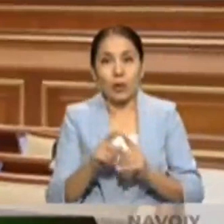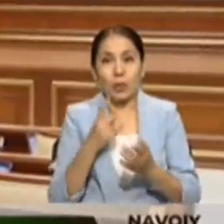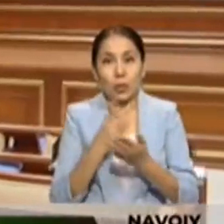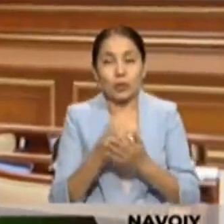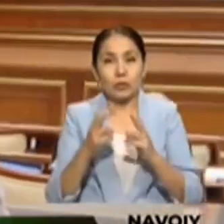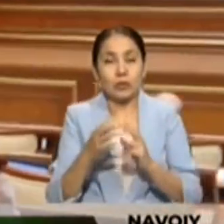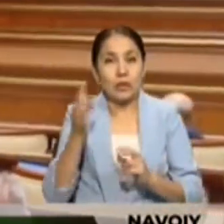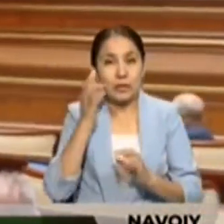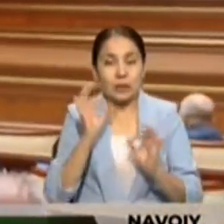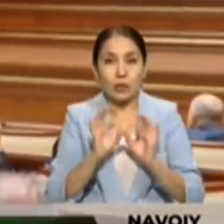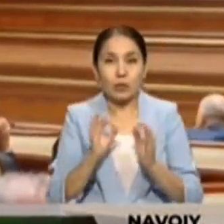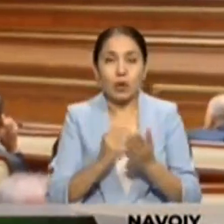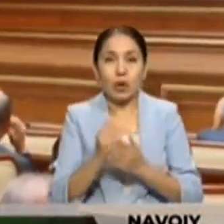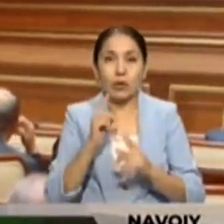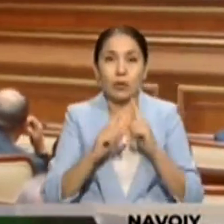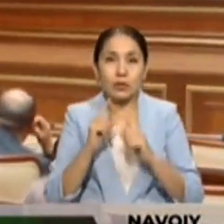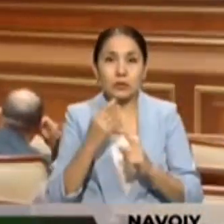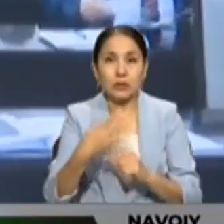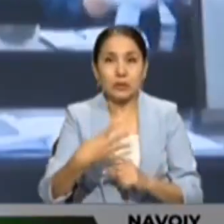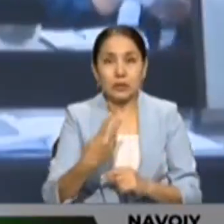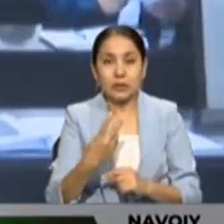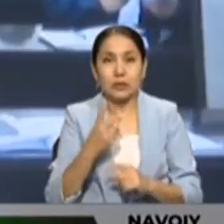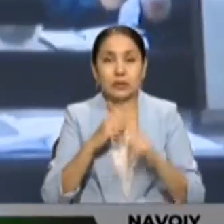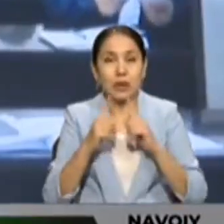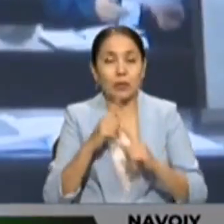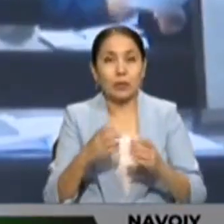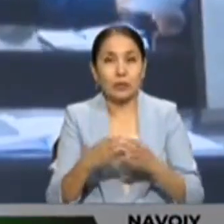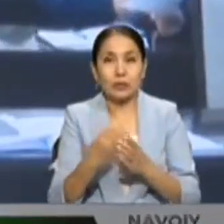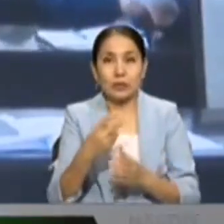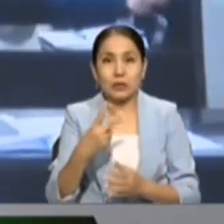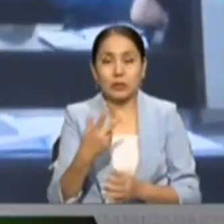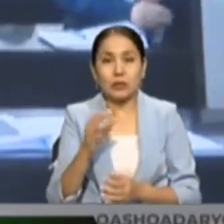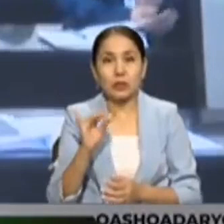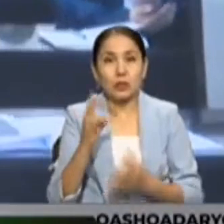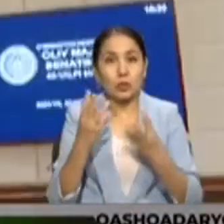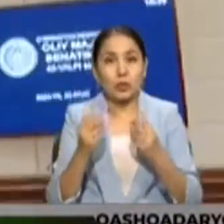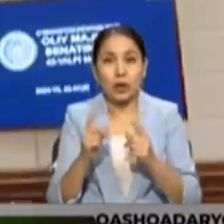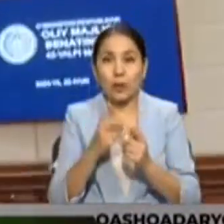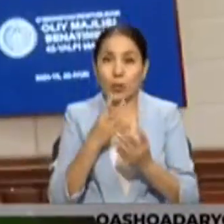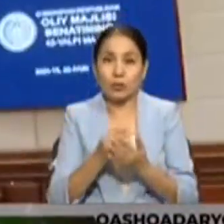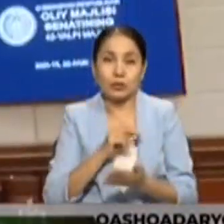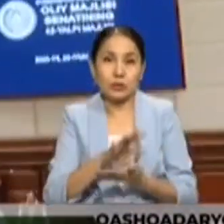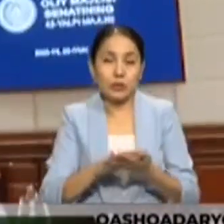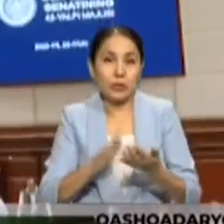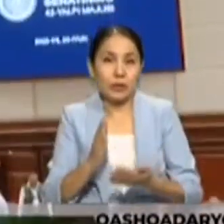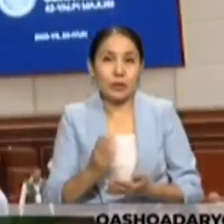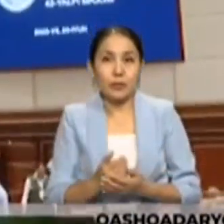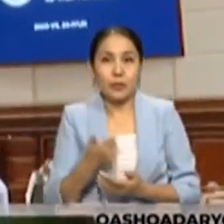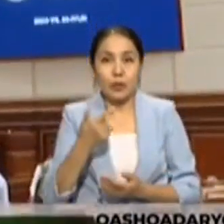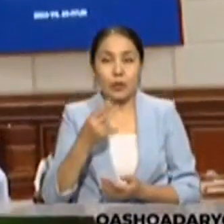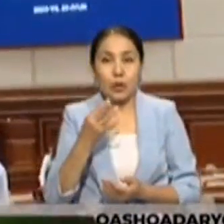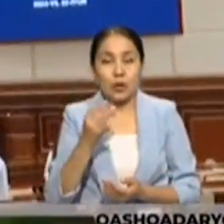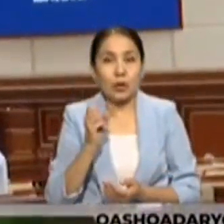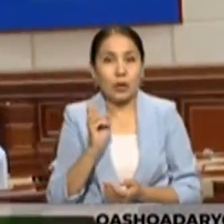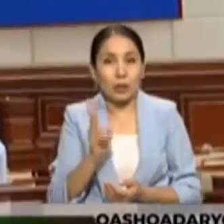chiqishdi. Eslatib o'tamiz, Oliy Majlis Senatining 42-chi yalpi majlisi 23 iyun kuni ham o'z ishini davom ettiradi. Gulnora